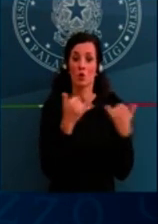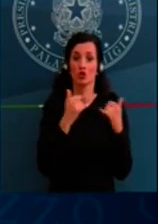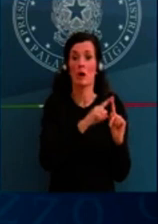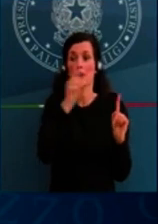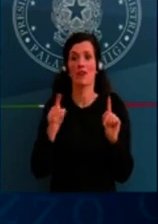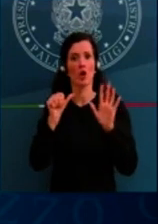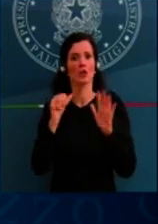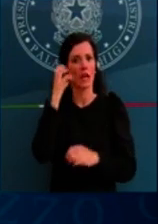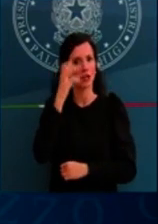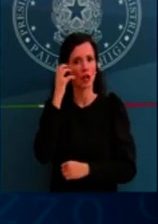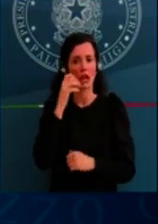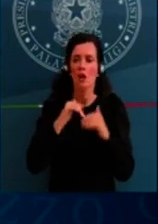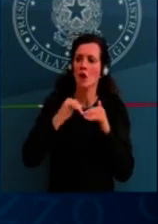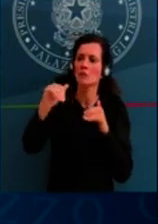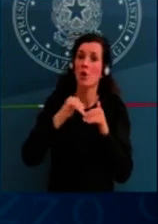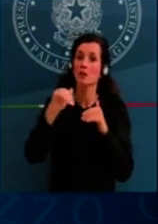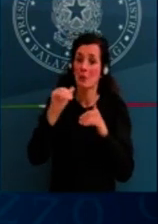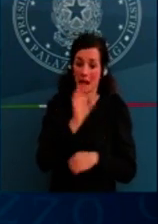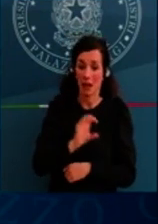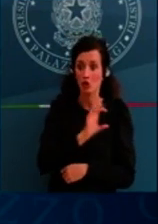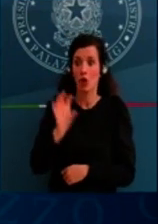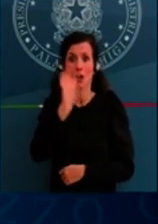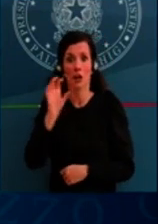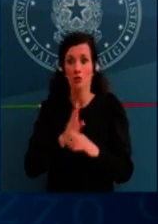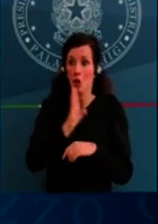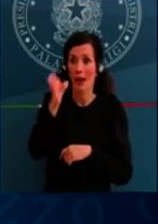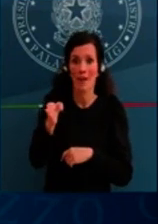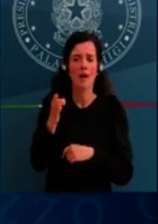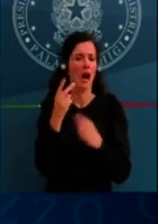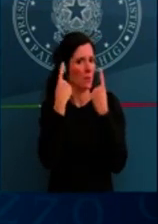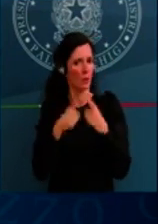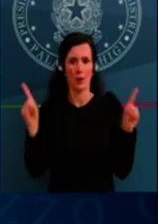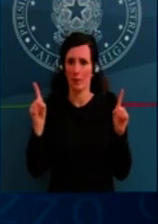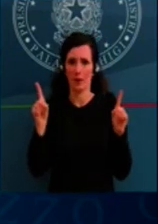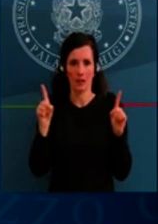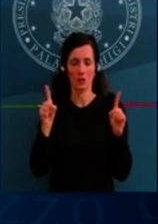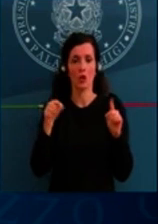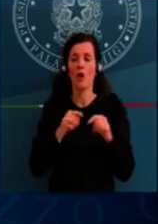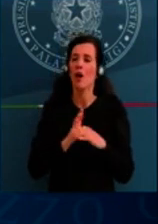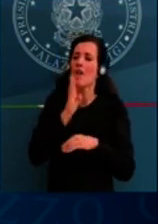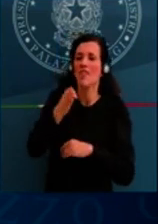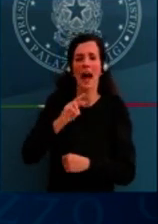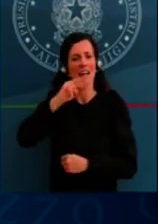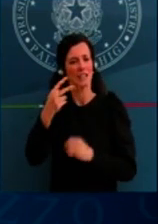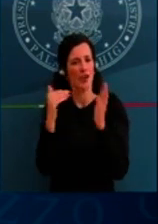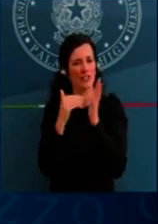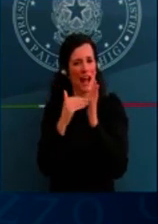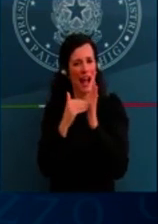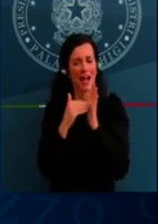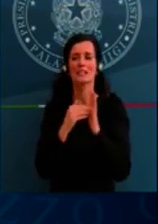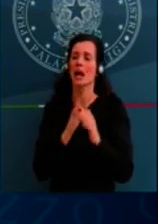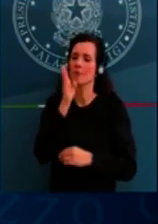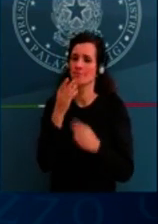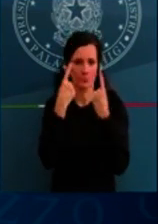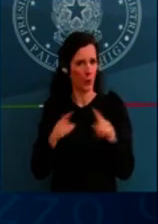case attenzione nei giorni i 5 dicembre natale santo stefano 26 dicembre il primo